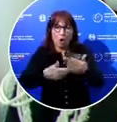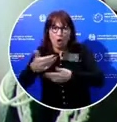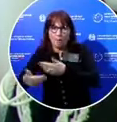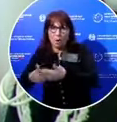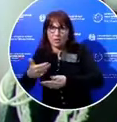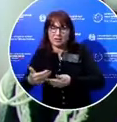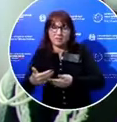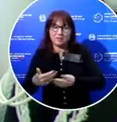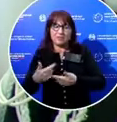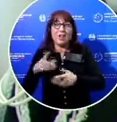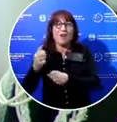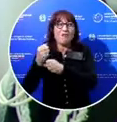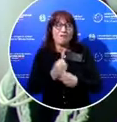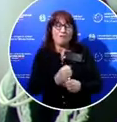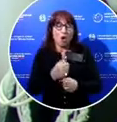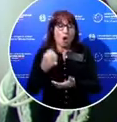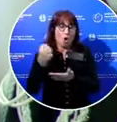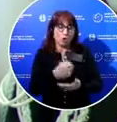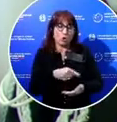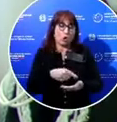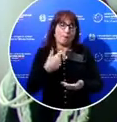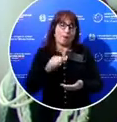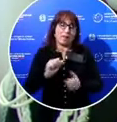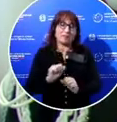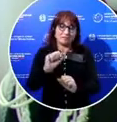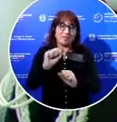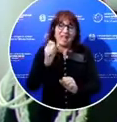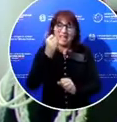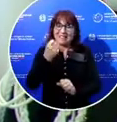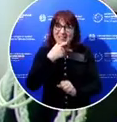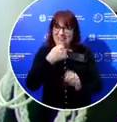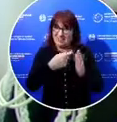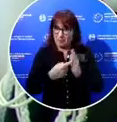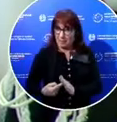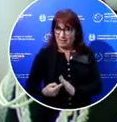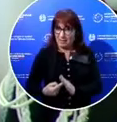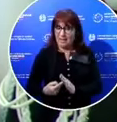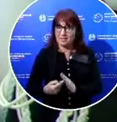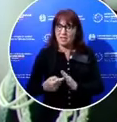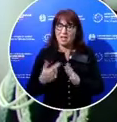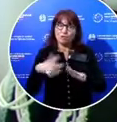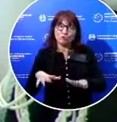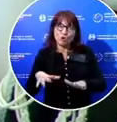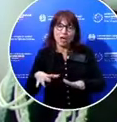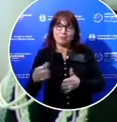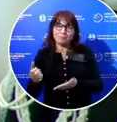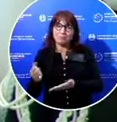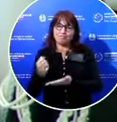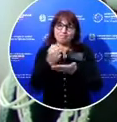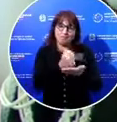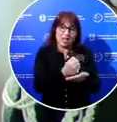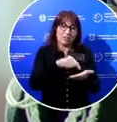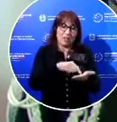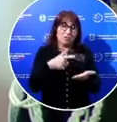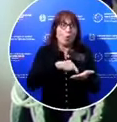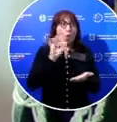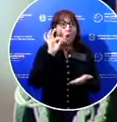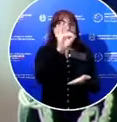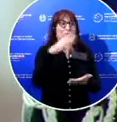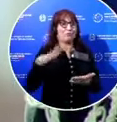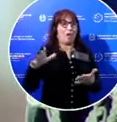al Fondo per la Prevenzione delle Dipendenze, a parte che è stato rifinanziato in manovra, ci tengo a dirlo, perché questo è già un obiettivo che